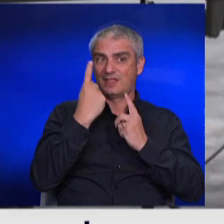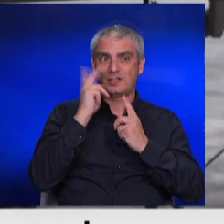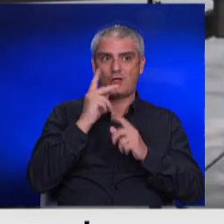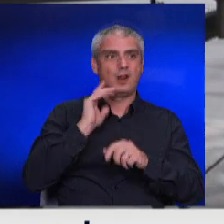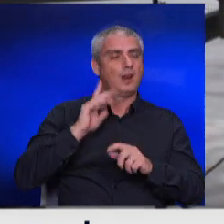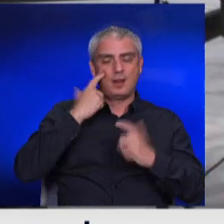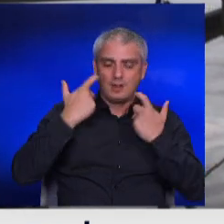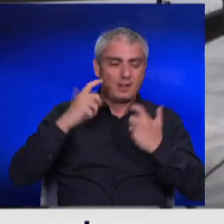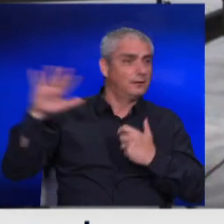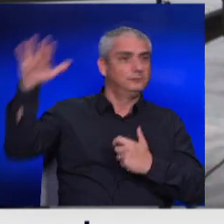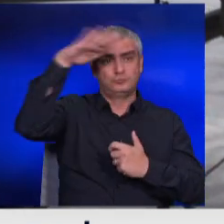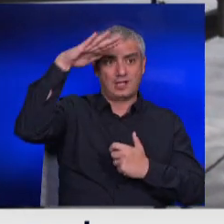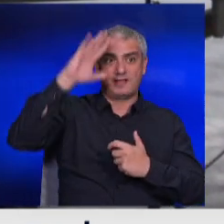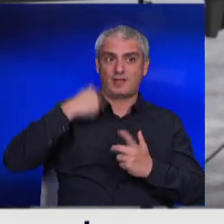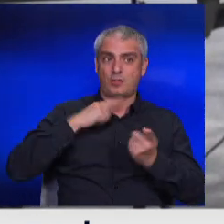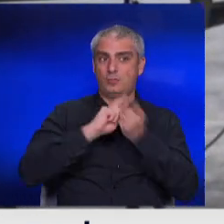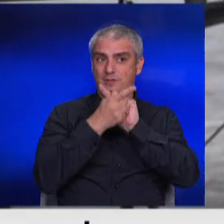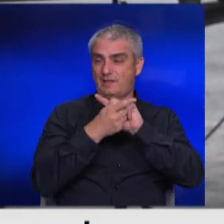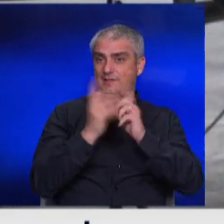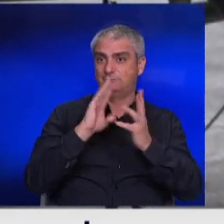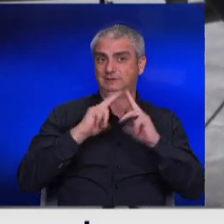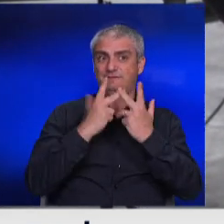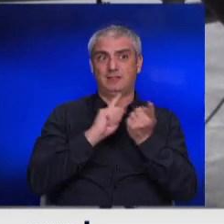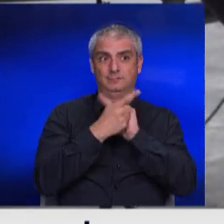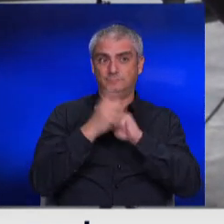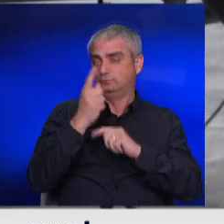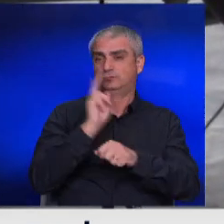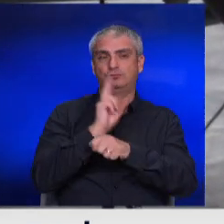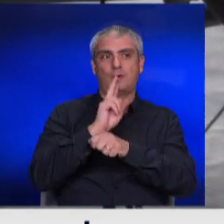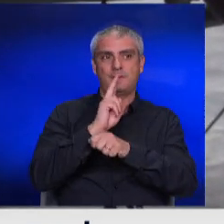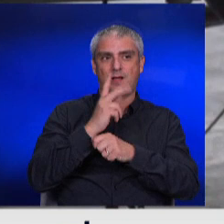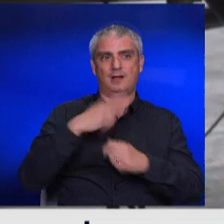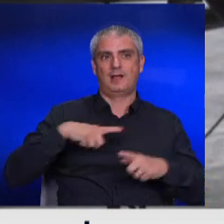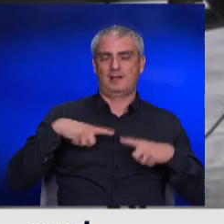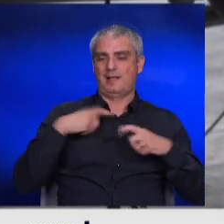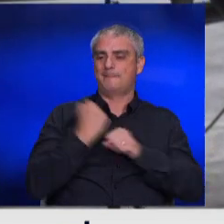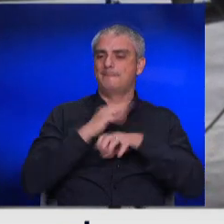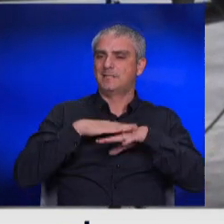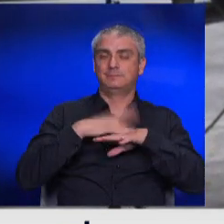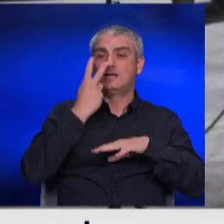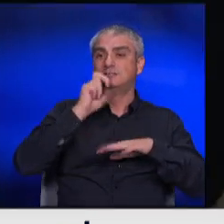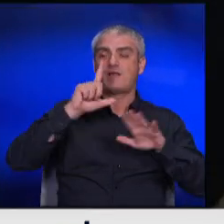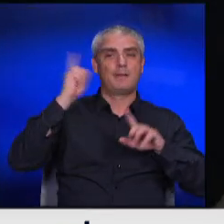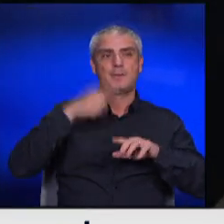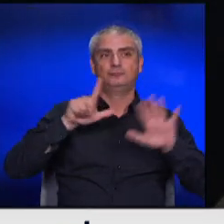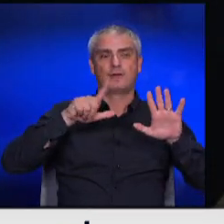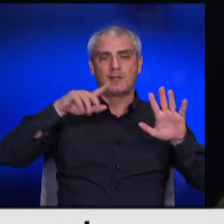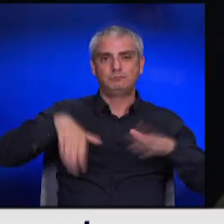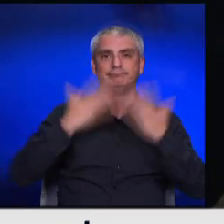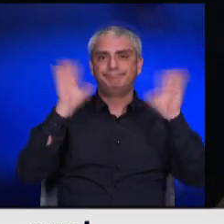להחזיק את כל השהייה שלו באוויר. אז אנחנו מתחלפים בינינו בין צוותים, וזה גם מה ששומר בעצם את החיות של המשימה 24/7 בכל הגזרות.